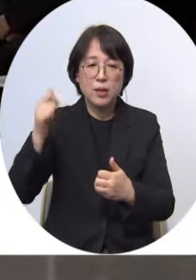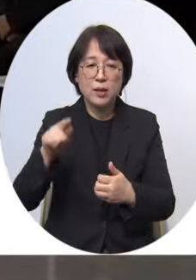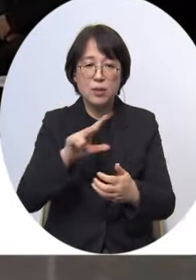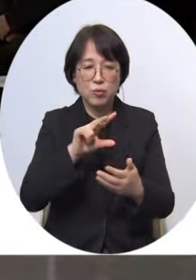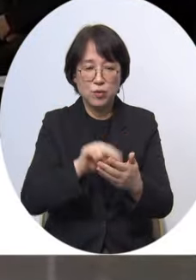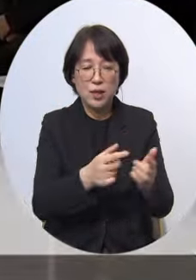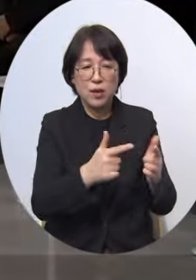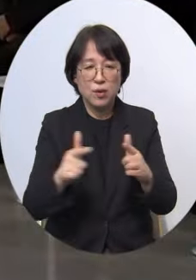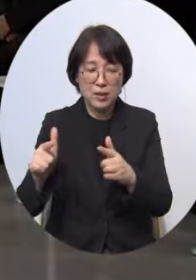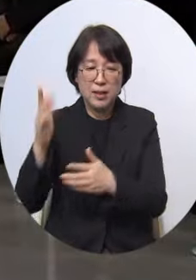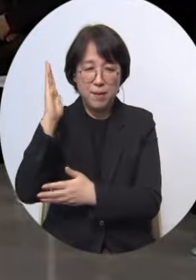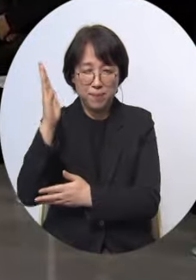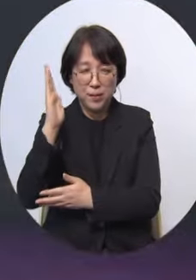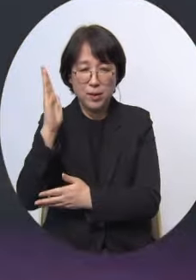여러 차례 강조했습니다.